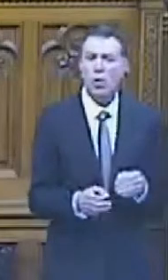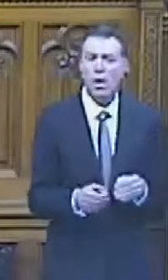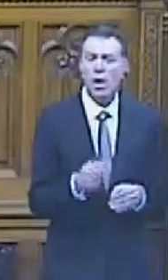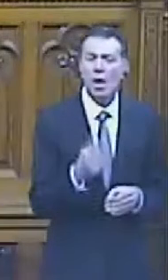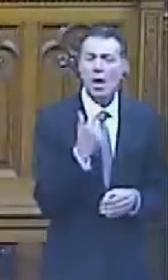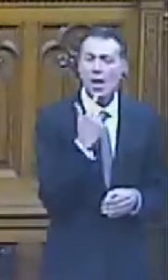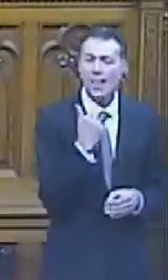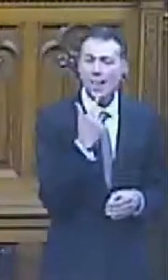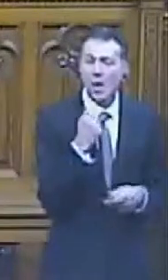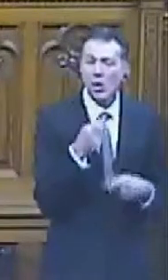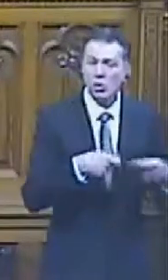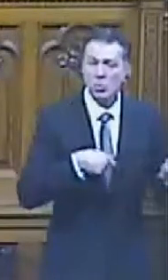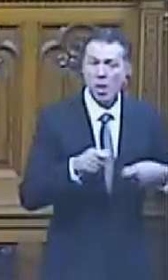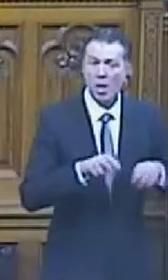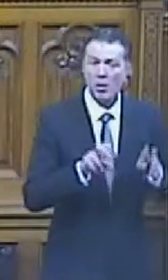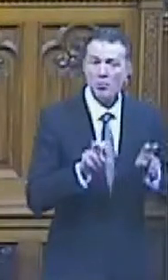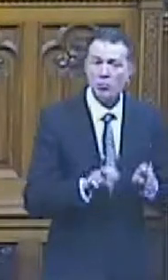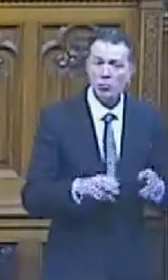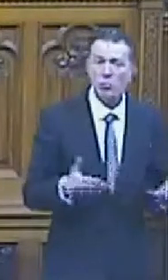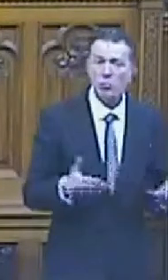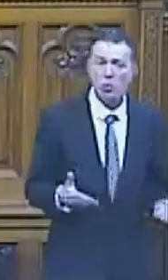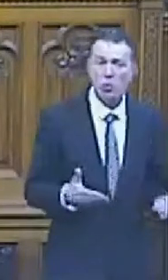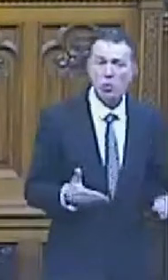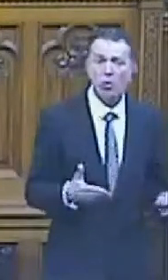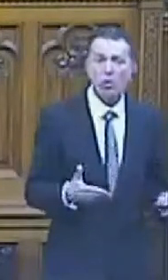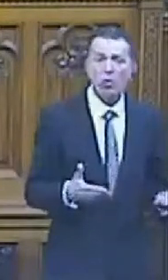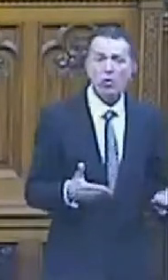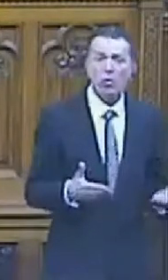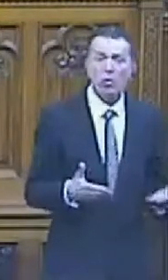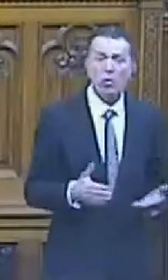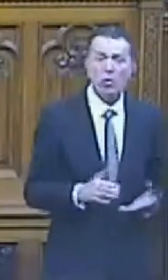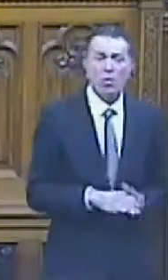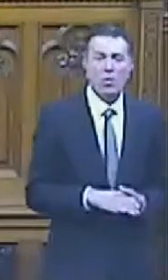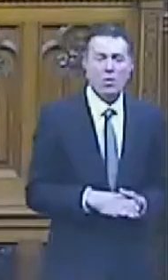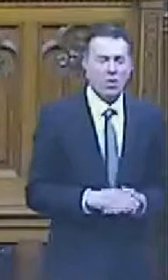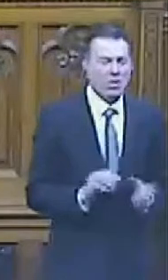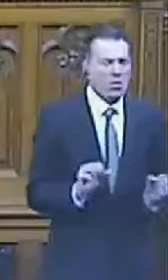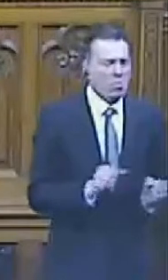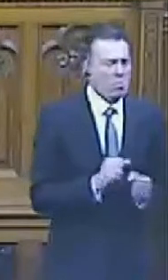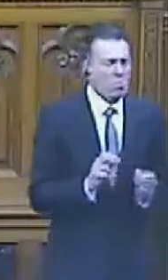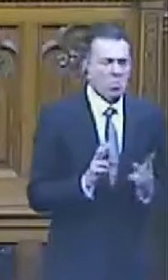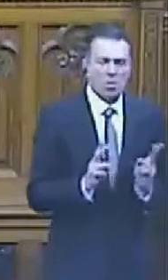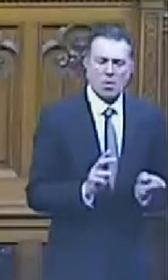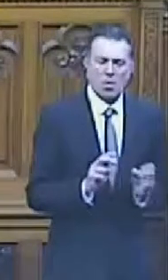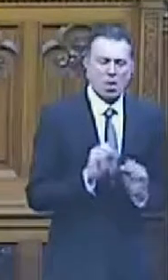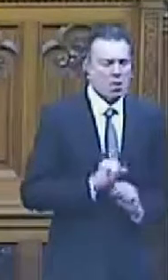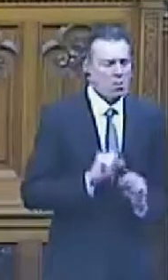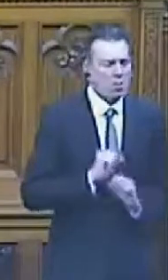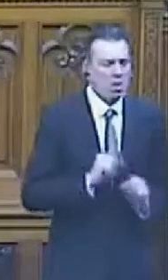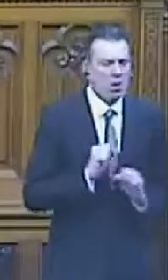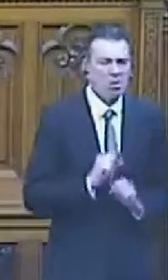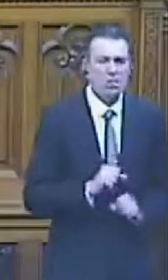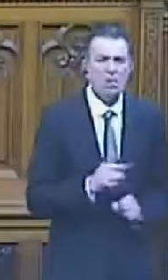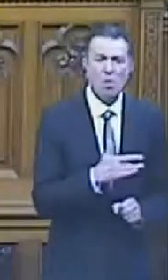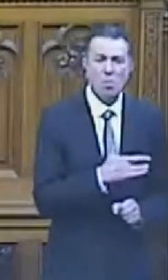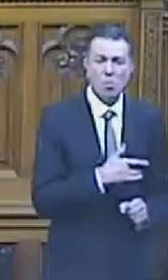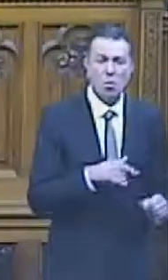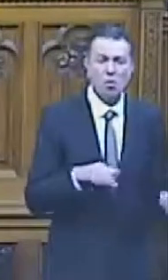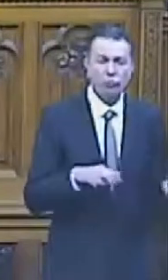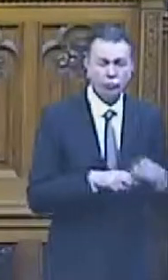Naschmarkt zum Beispiel gesessen? Es ist einem Menschen nicht mehr zumutbar. Es ist einem Bürger, der dort verkehrt,